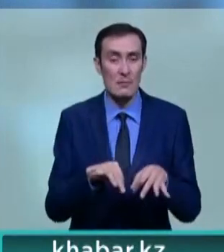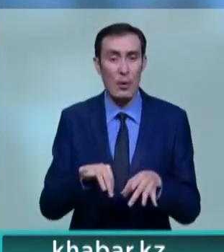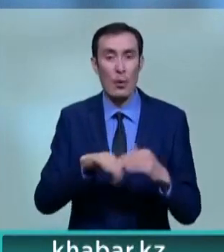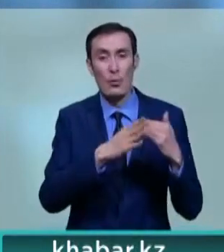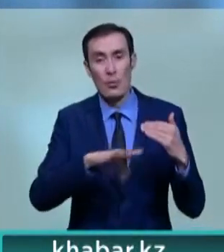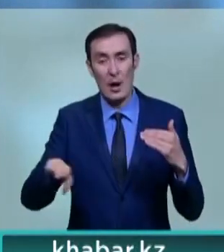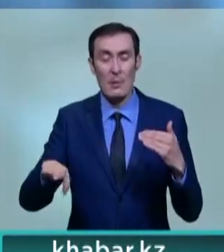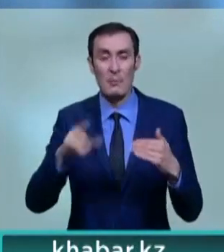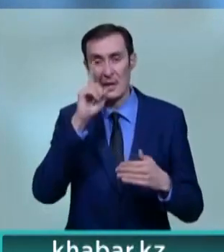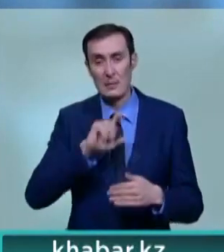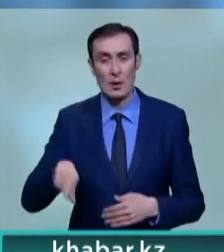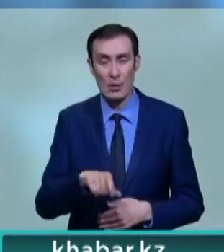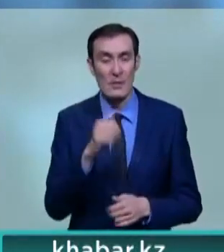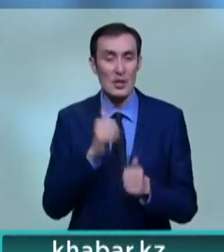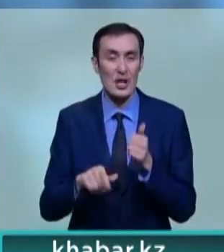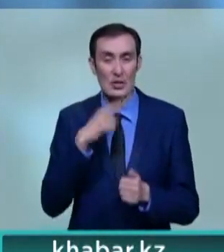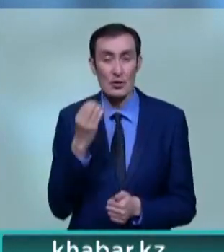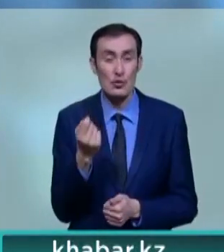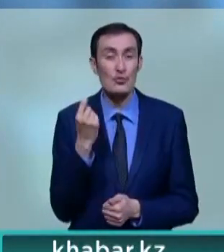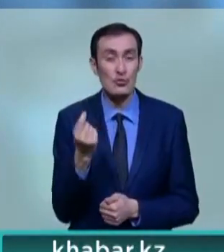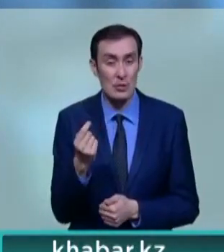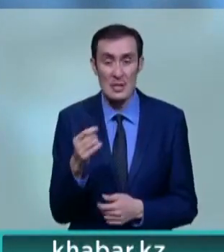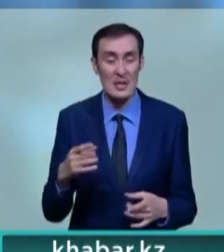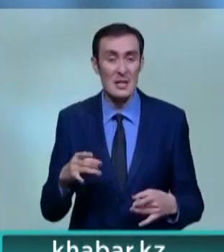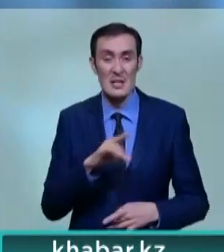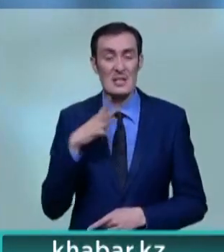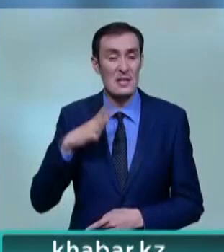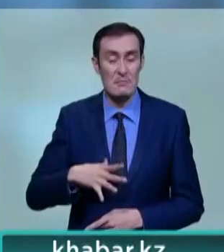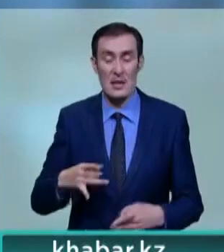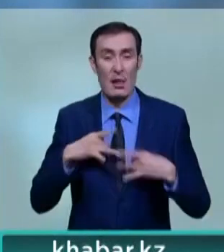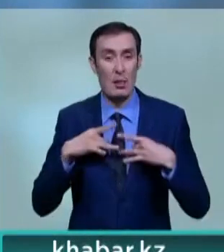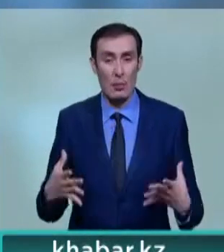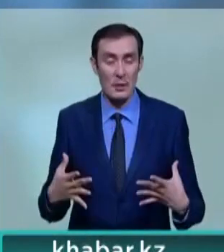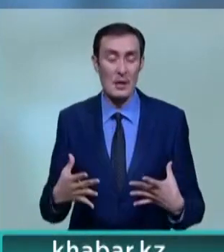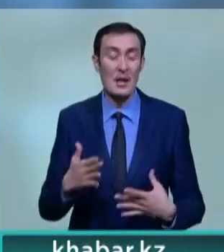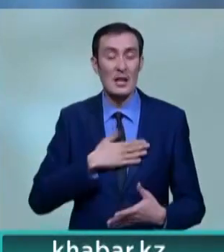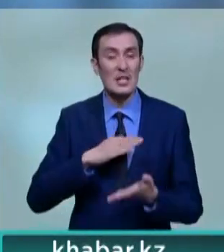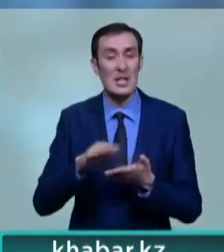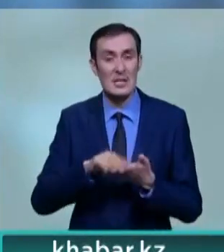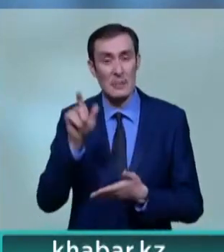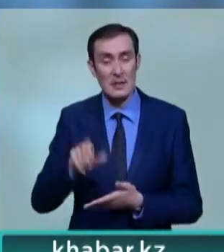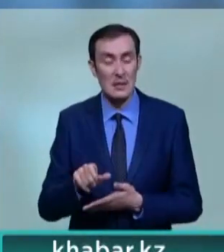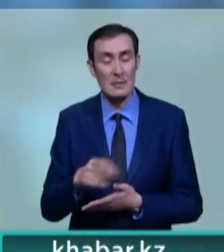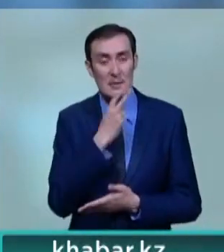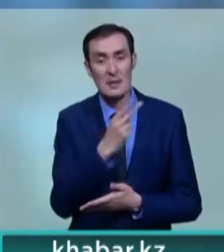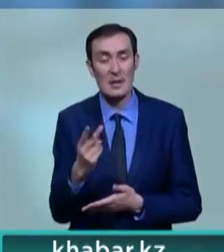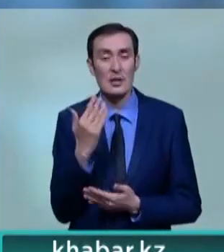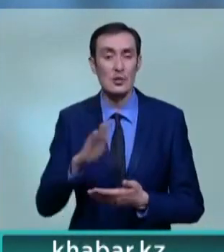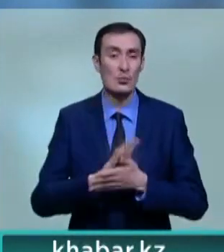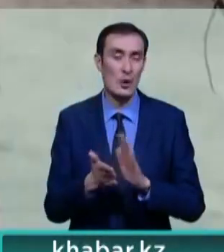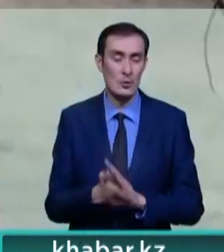ухабам и ямам. Люди чаще говорят: еще чуть-чуть, и терпение окончательно лопнет. Катерина Попкова выслушала жителей.